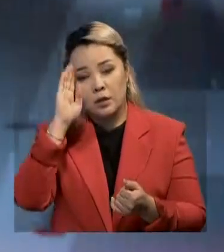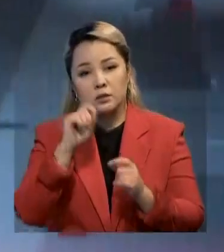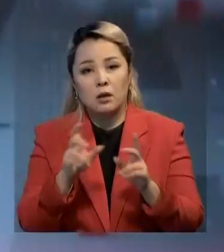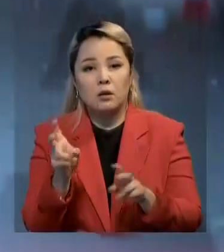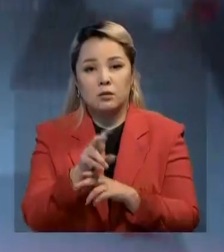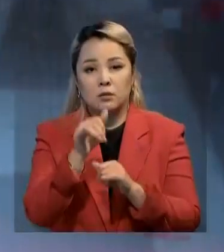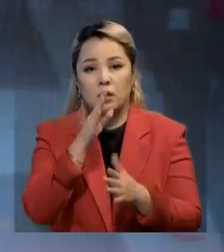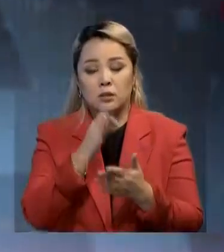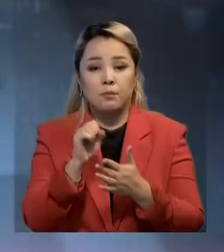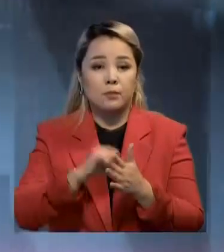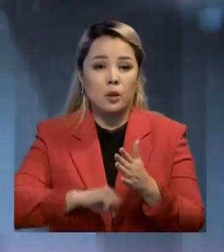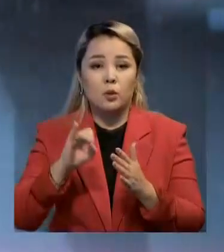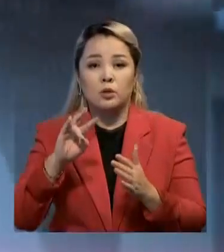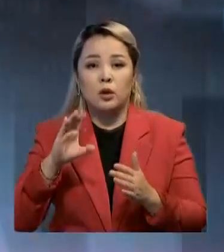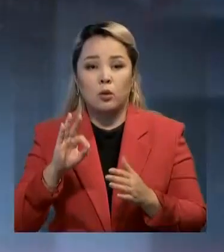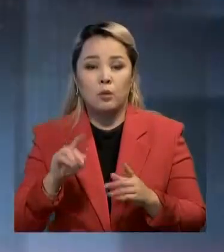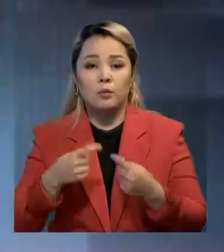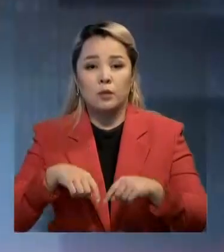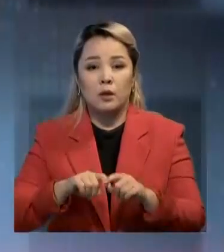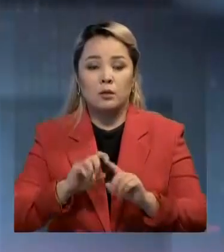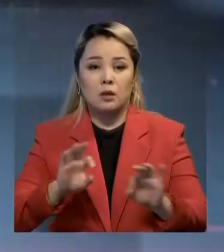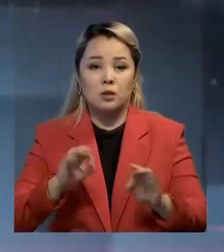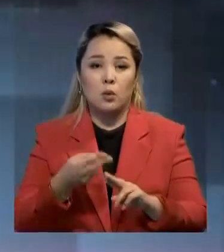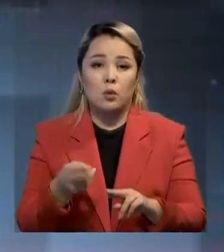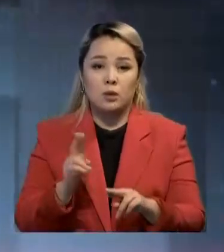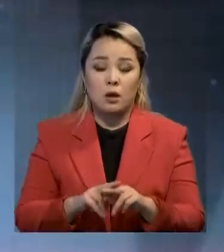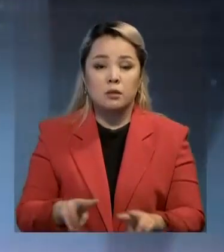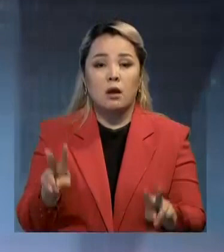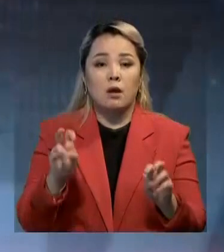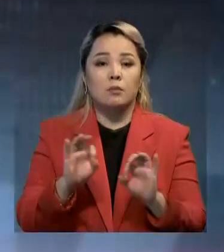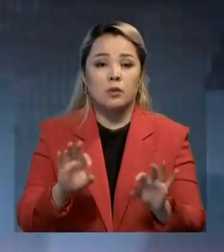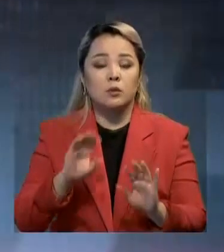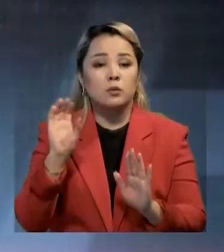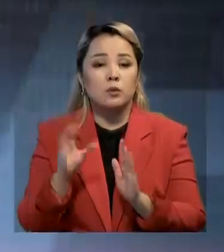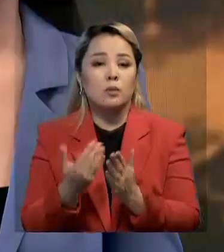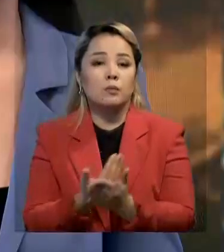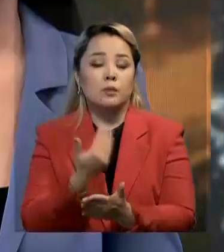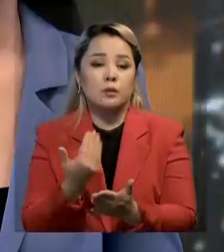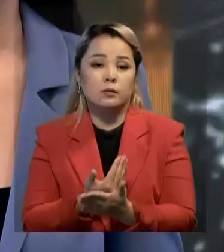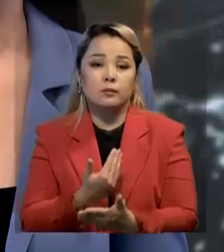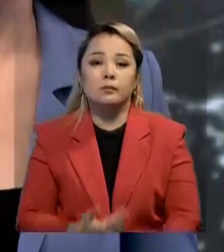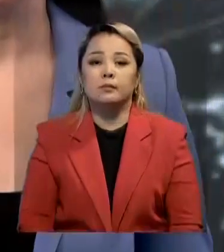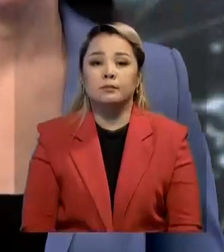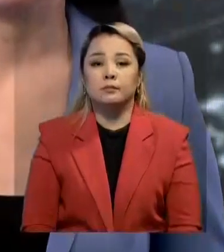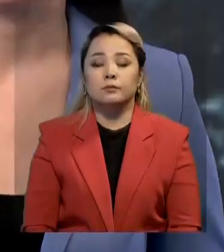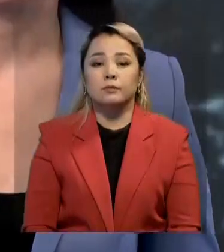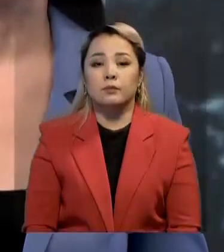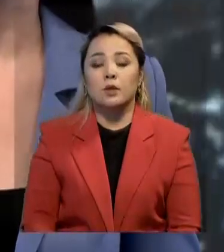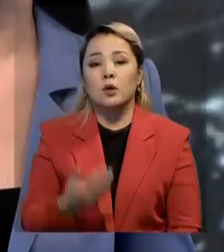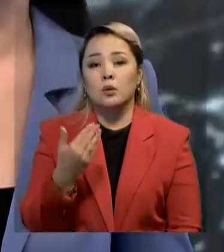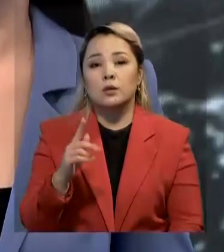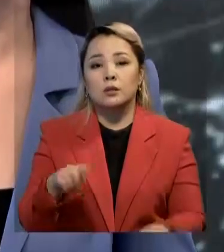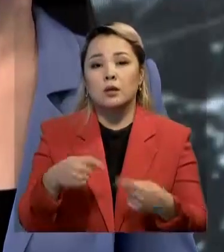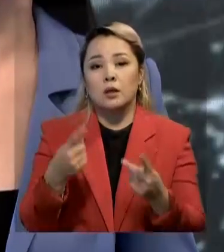бара алмай отыр. ЮНЕСКО-ның келтіріп отырған мәліметі осындай. Тақырыпты әріптесім Жұлдыз Атагелді тарқатады. Жұлдыз, өзіңізде